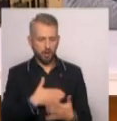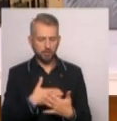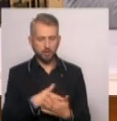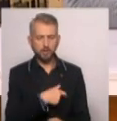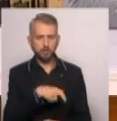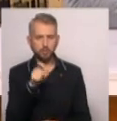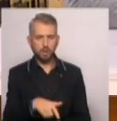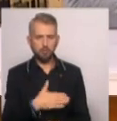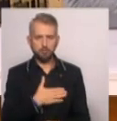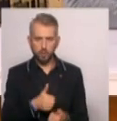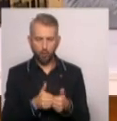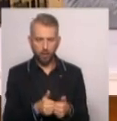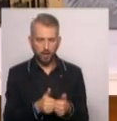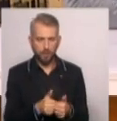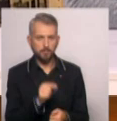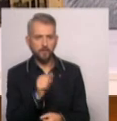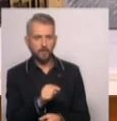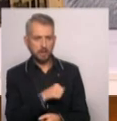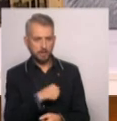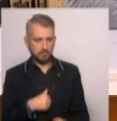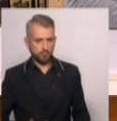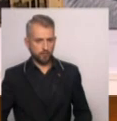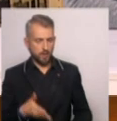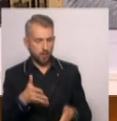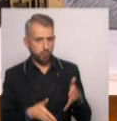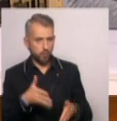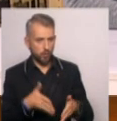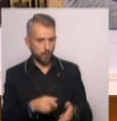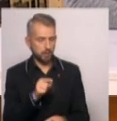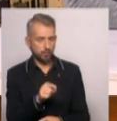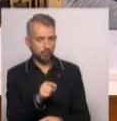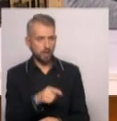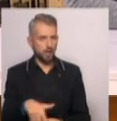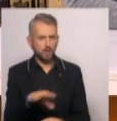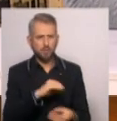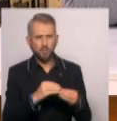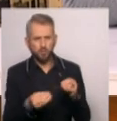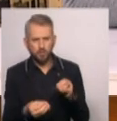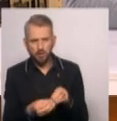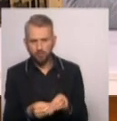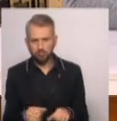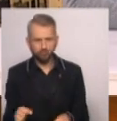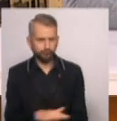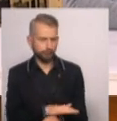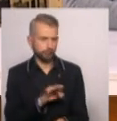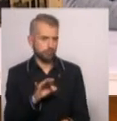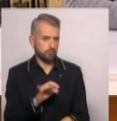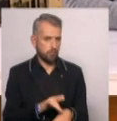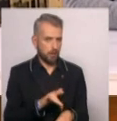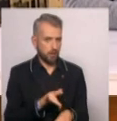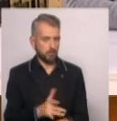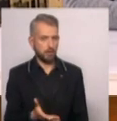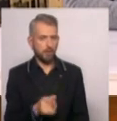колега, який сам мешкає на Оболоні, і йому, ну, от всі проблеми, вони йому реально болять. Він настільки,